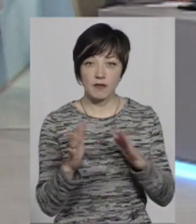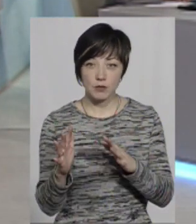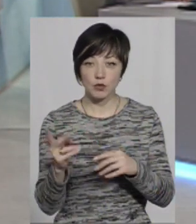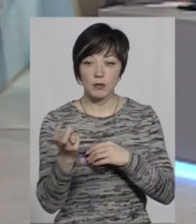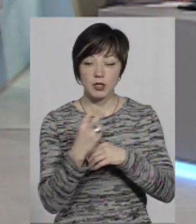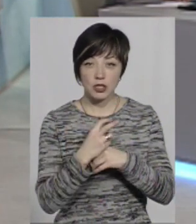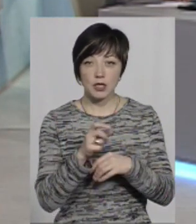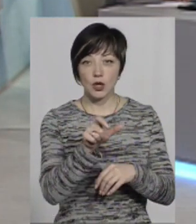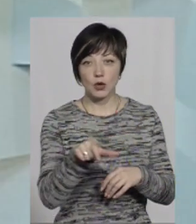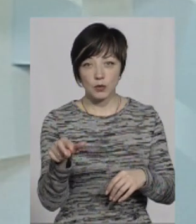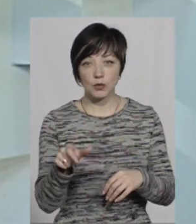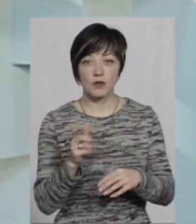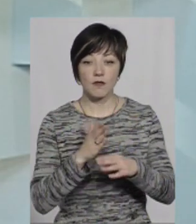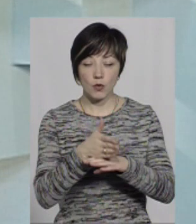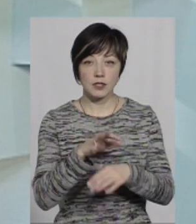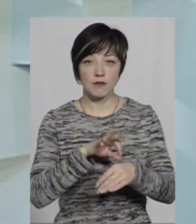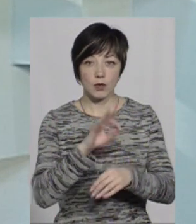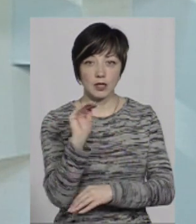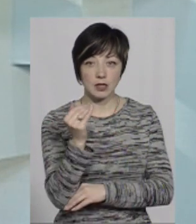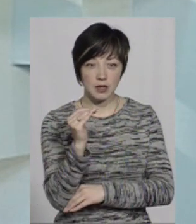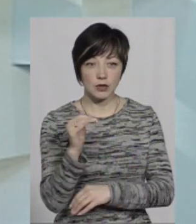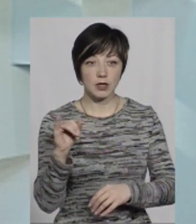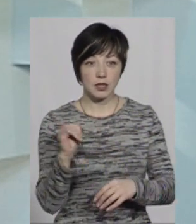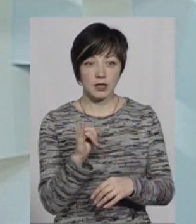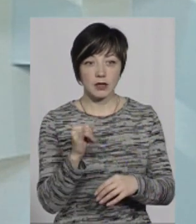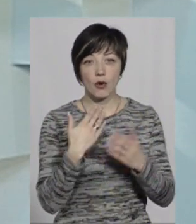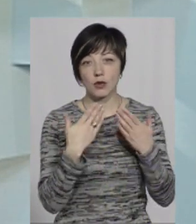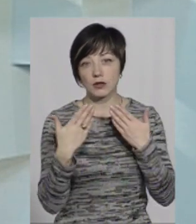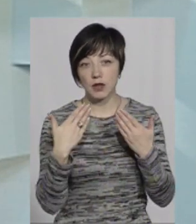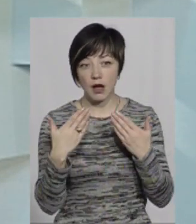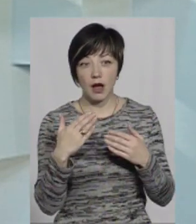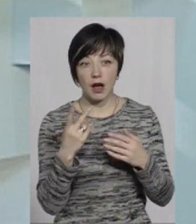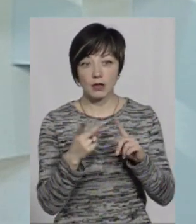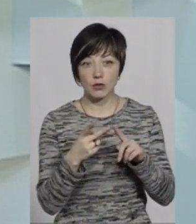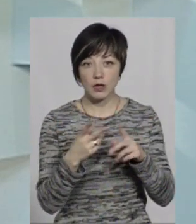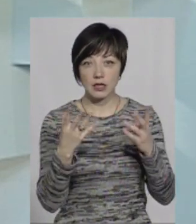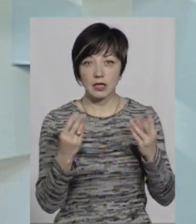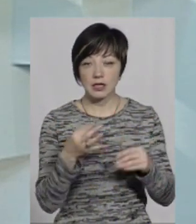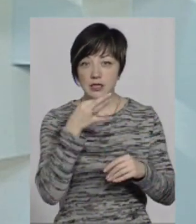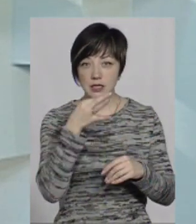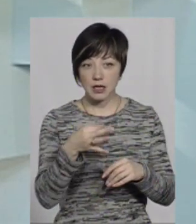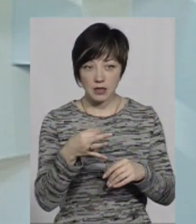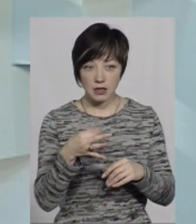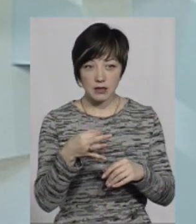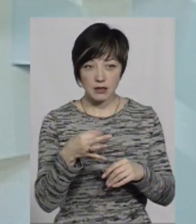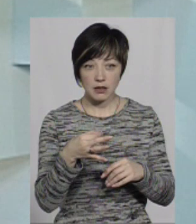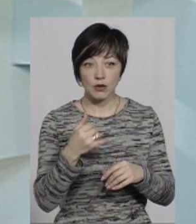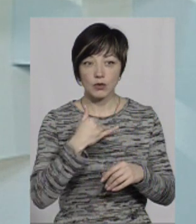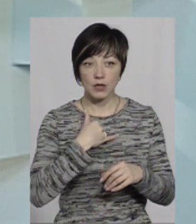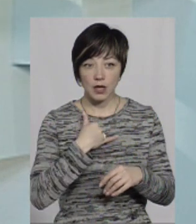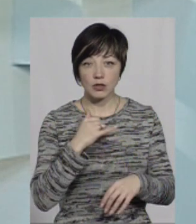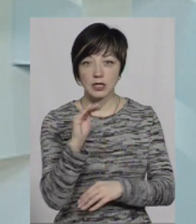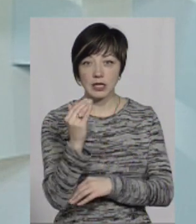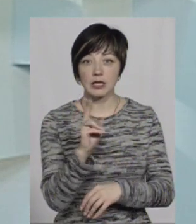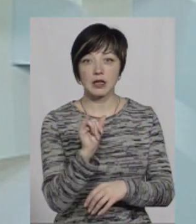що прийшли от в гості з хворою дитиною, проконтактували, а на другий день їм сказали, у нашої